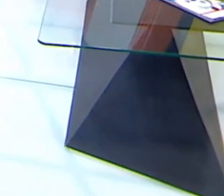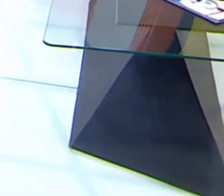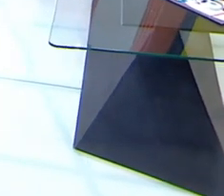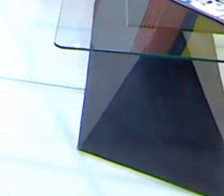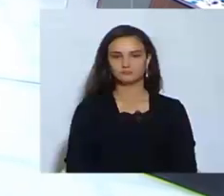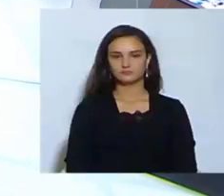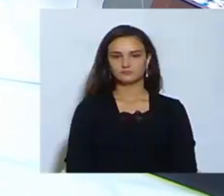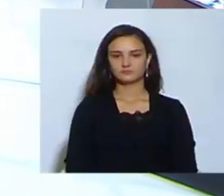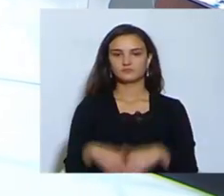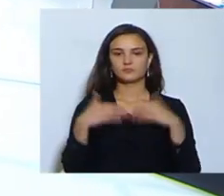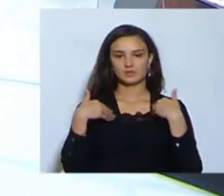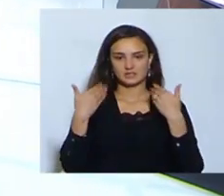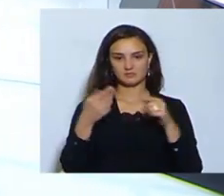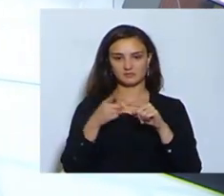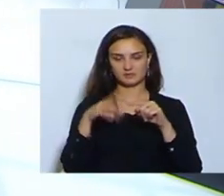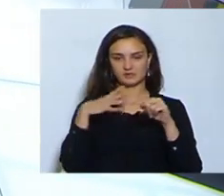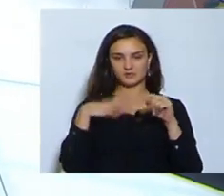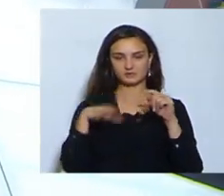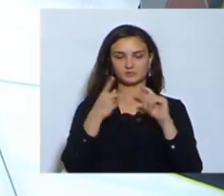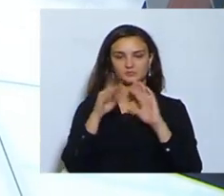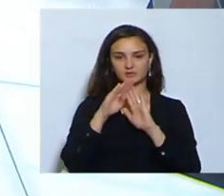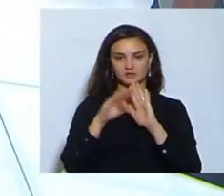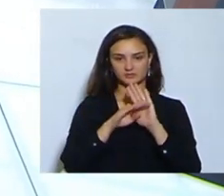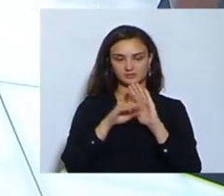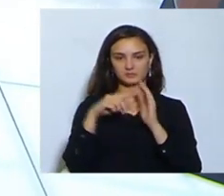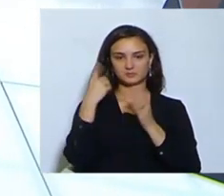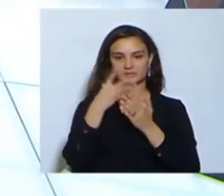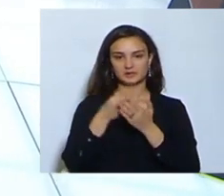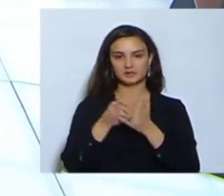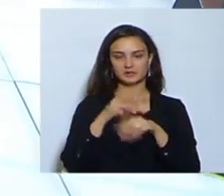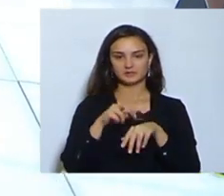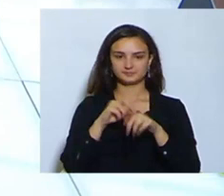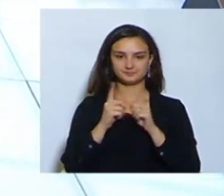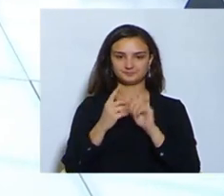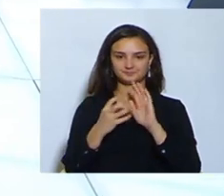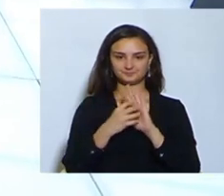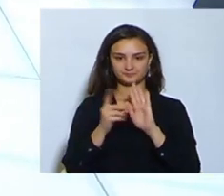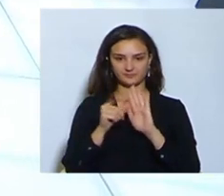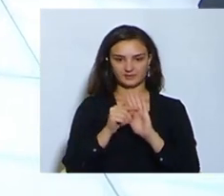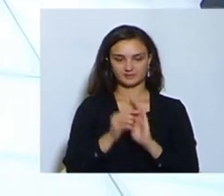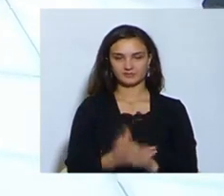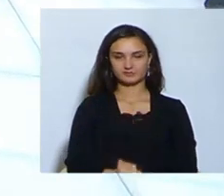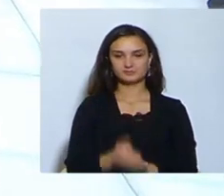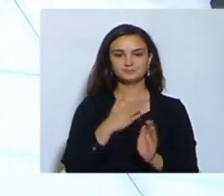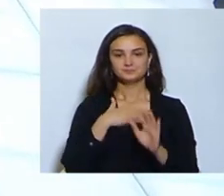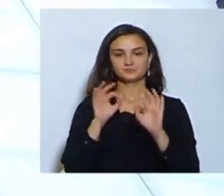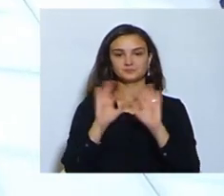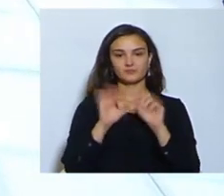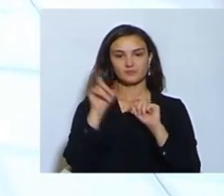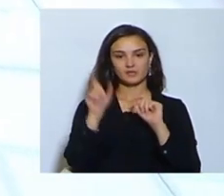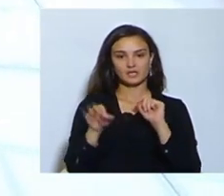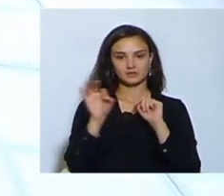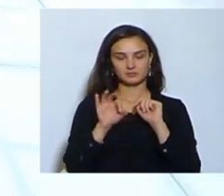გილამშიდობისა. ეს საქართველოს პირველი არქია, თქვენ უყურებთ გადაცემას. პირადი ექიმი მარი მალაზონია სურდო თარგმანი. ჩვენ საუბრობთ